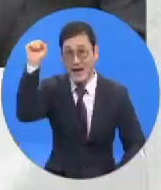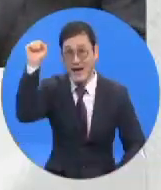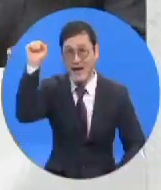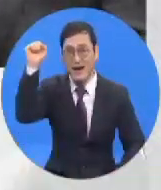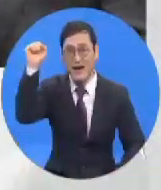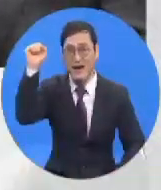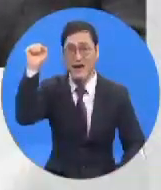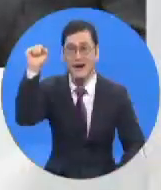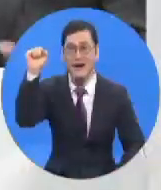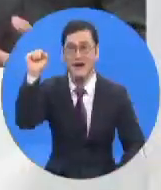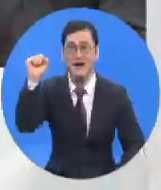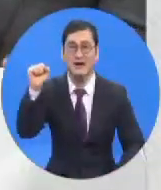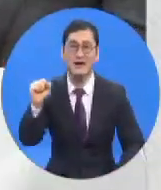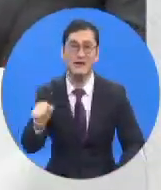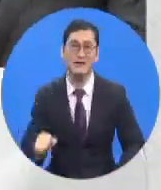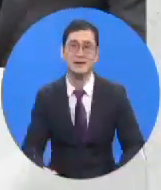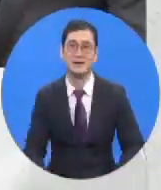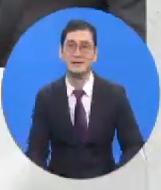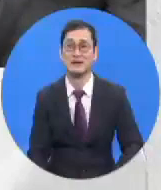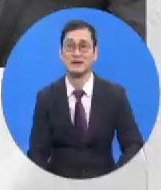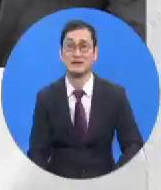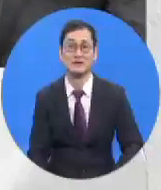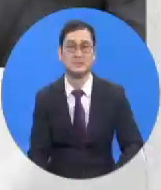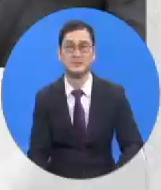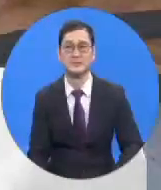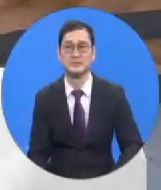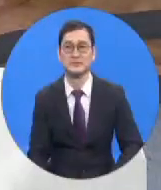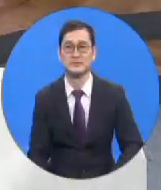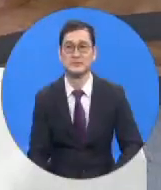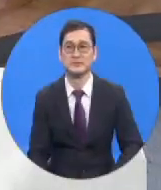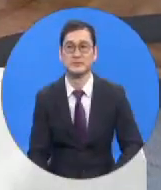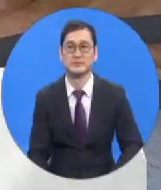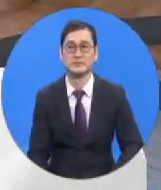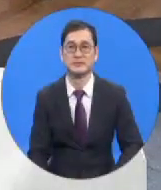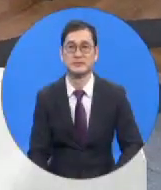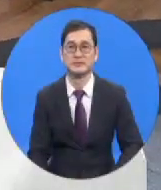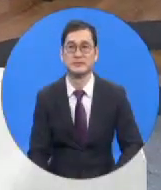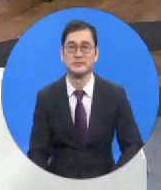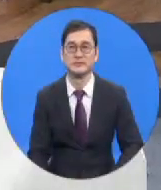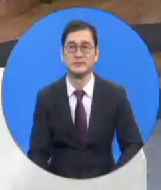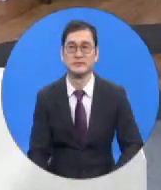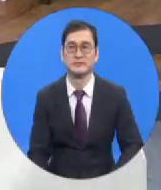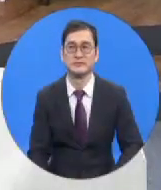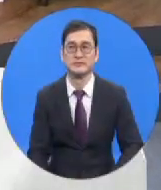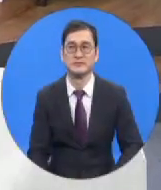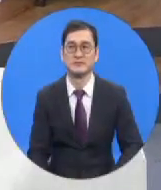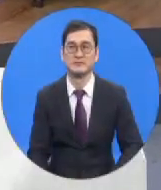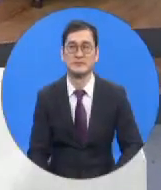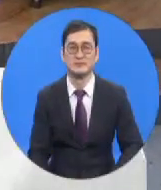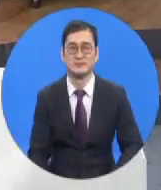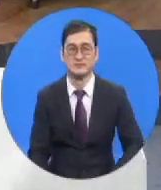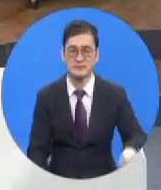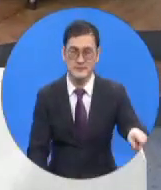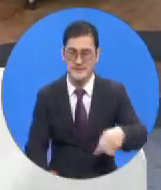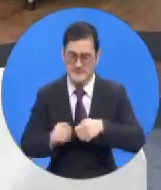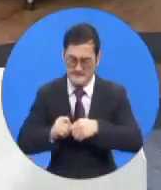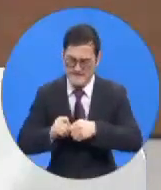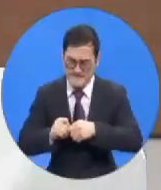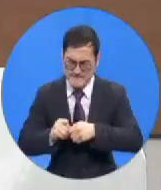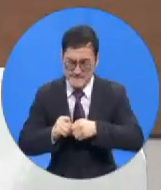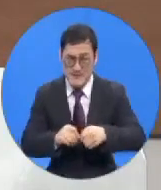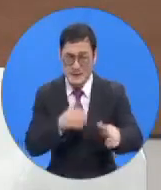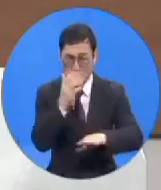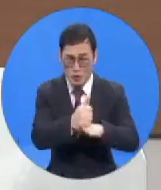수사의 양태거든요. 근데 그때는 또 어쨌든 수사 무리했다. 예. 어쨌든 김학이라는 사람을 이게 안 되니까 저거라도 해가지고 걸어가지고